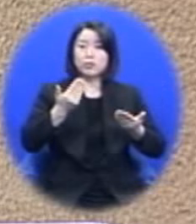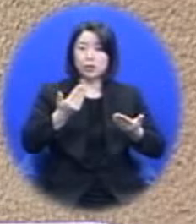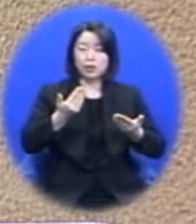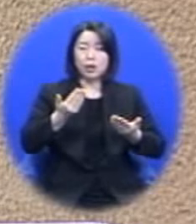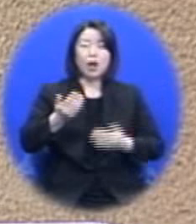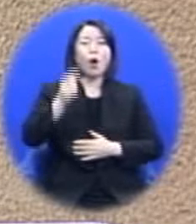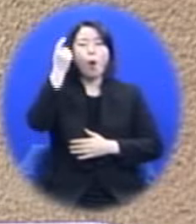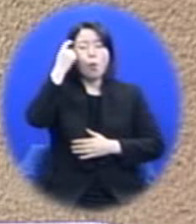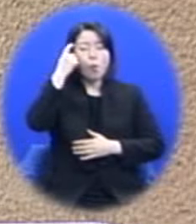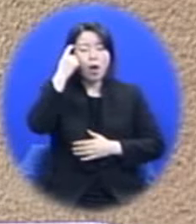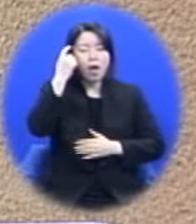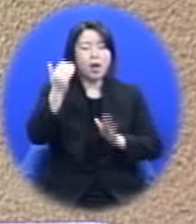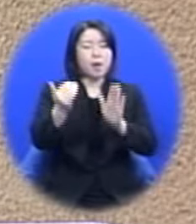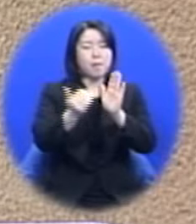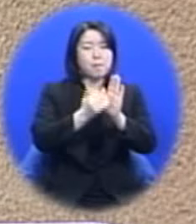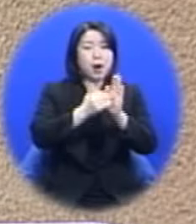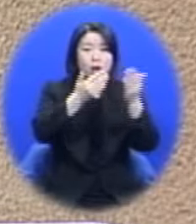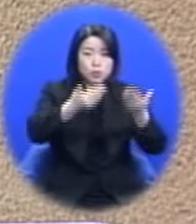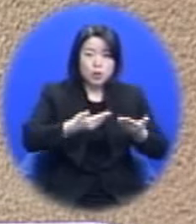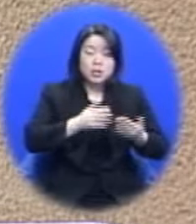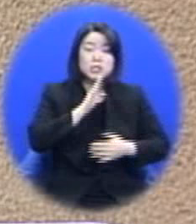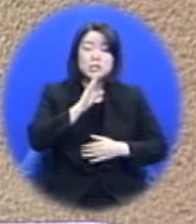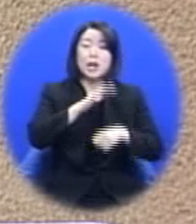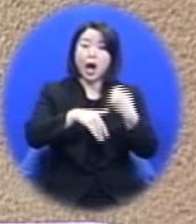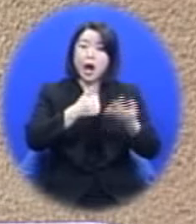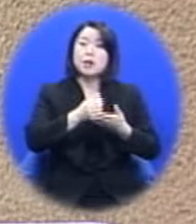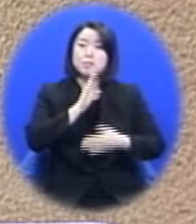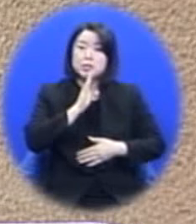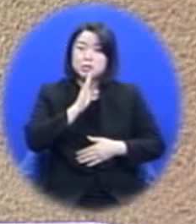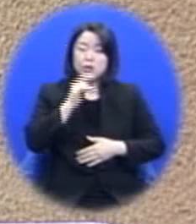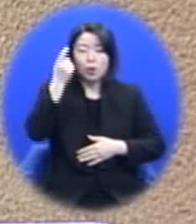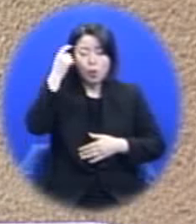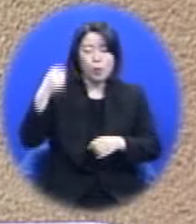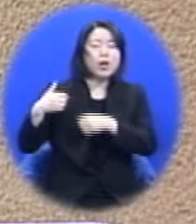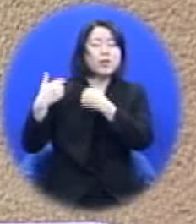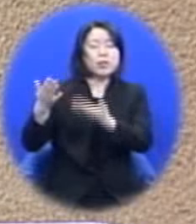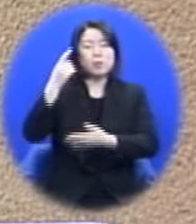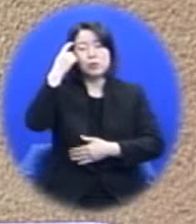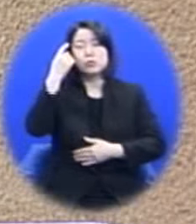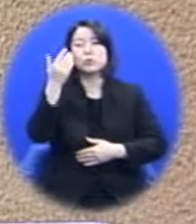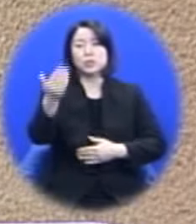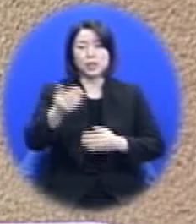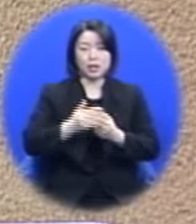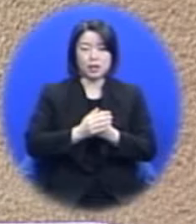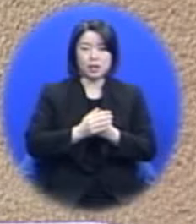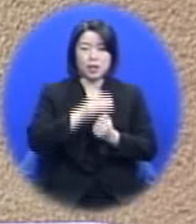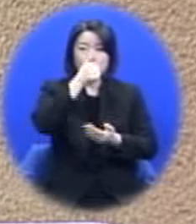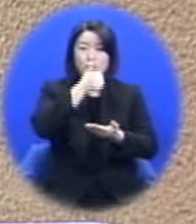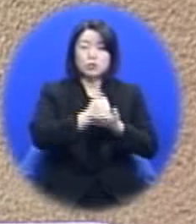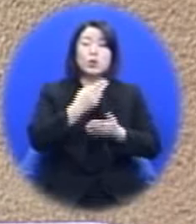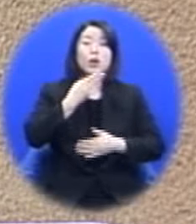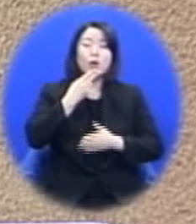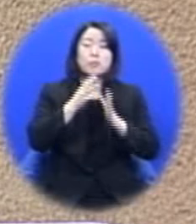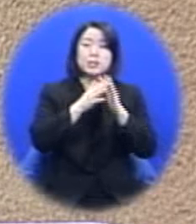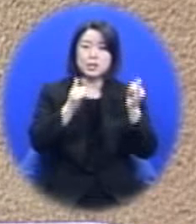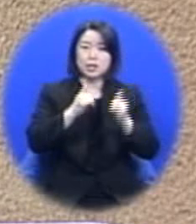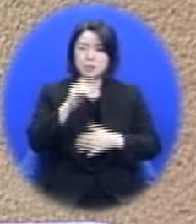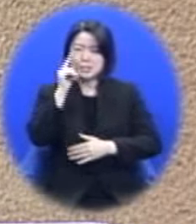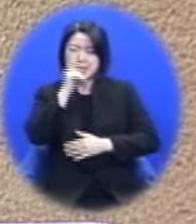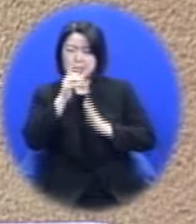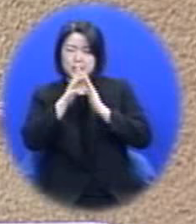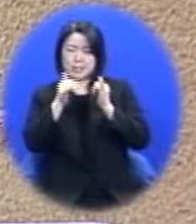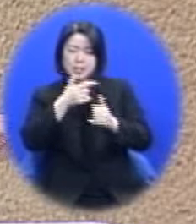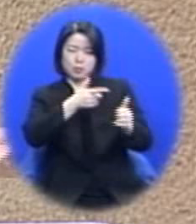그걸 막으셔야 하나님이지. 어떻게 그렇게 내버려 두시냐. 그래서 아무 죄 없는 사람이 선한 사람, 악한 사람의